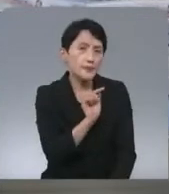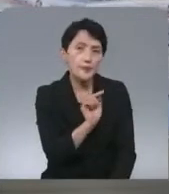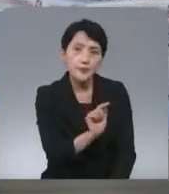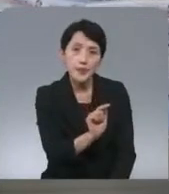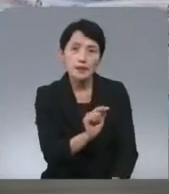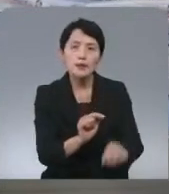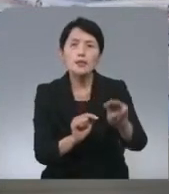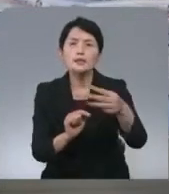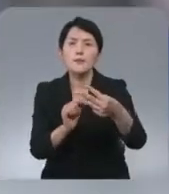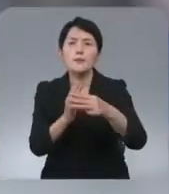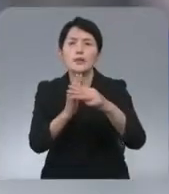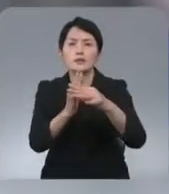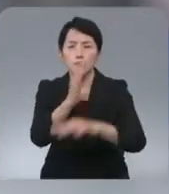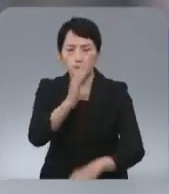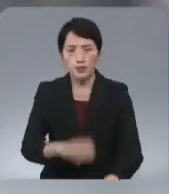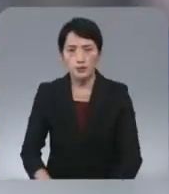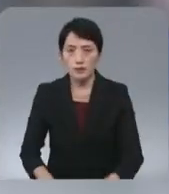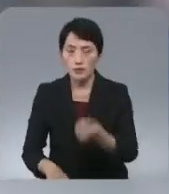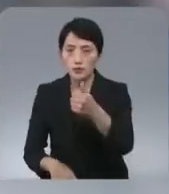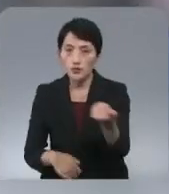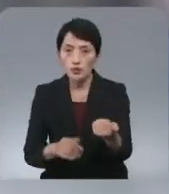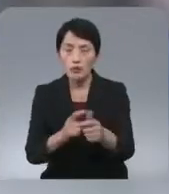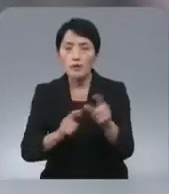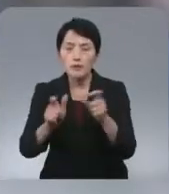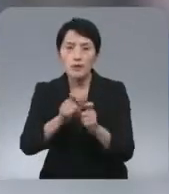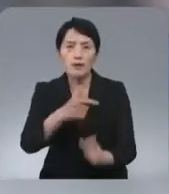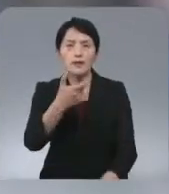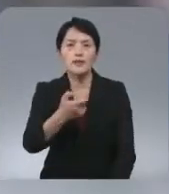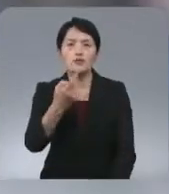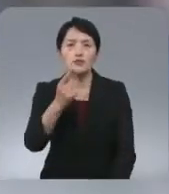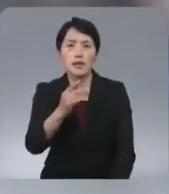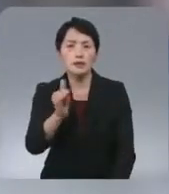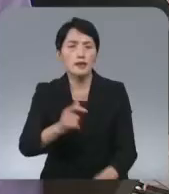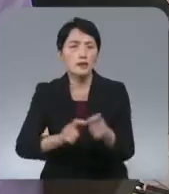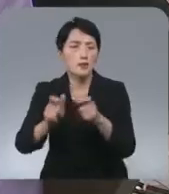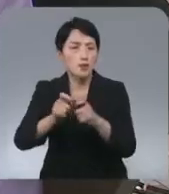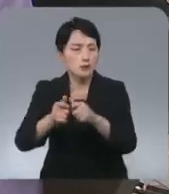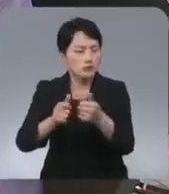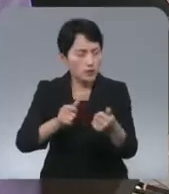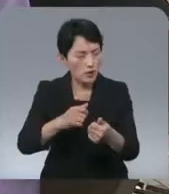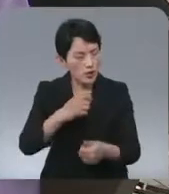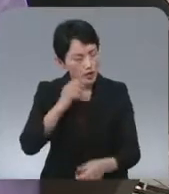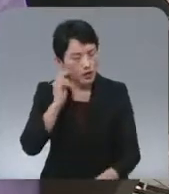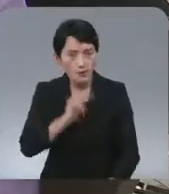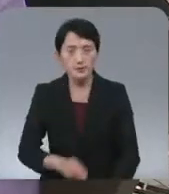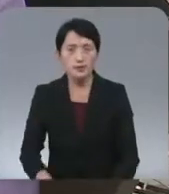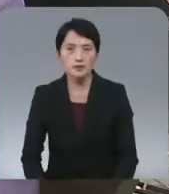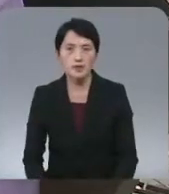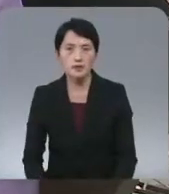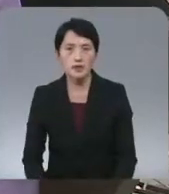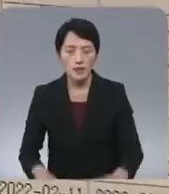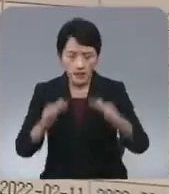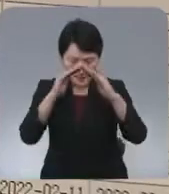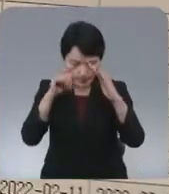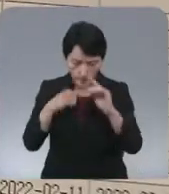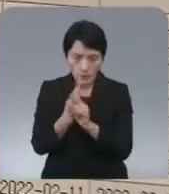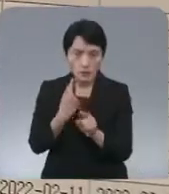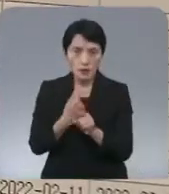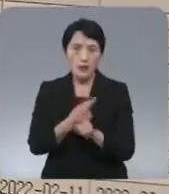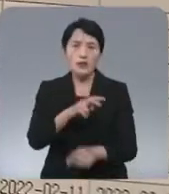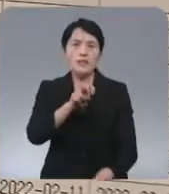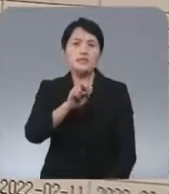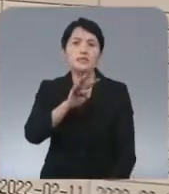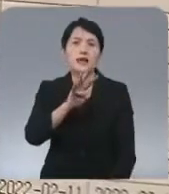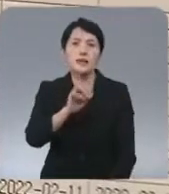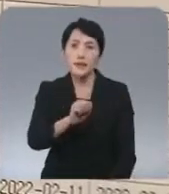5 долларов за набор между тем за сутки 14 февраля в стране и подтверждены 57 тысяч сто семьдесят семь новых случаев купить